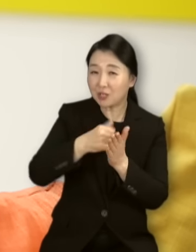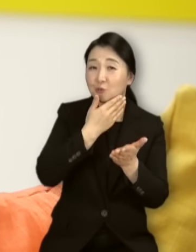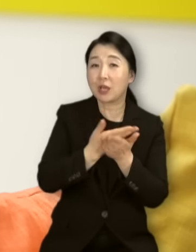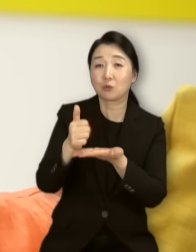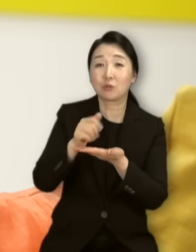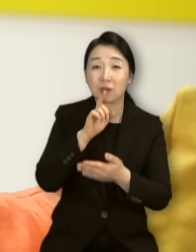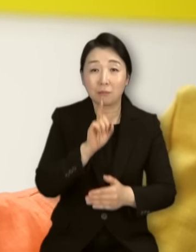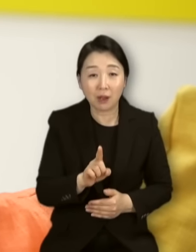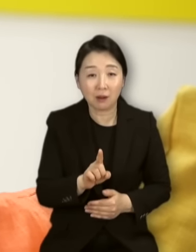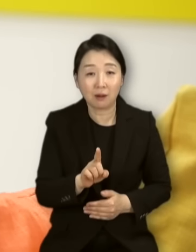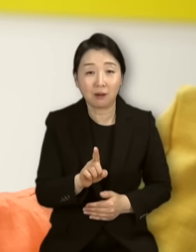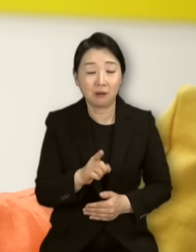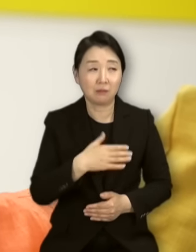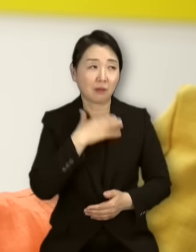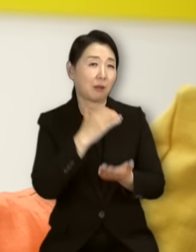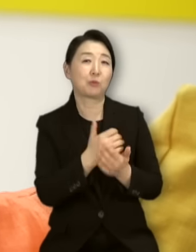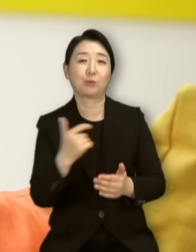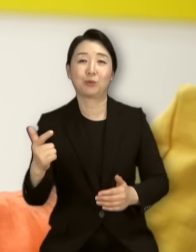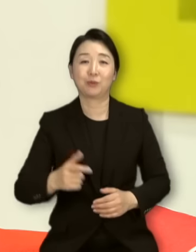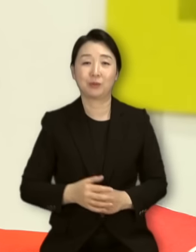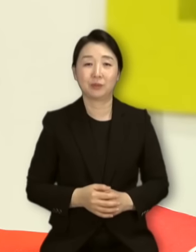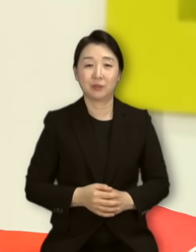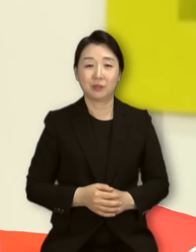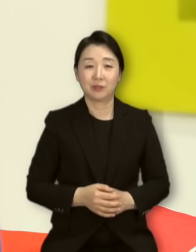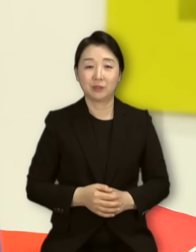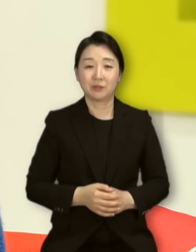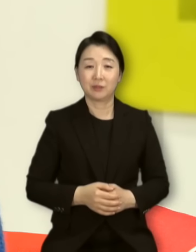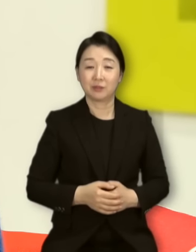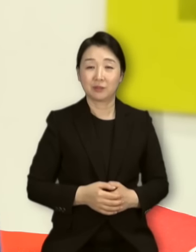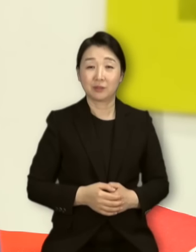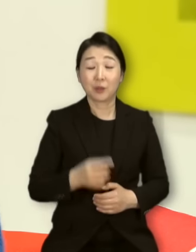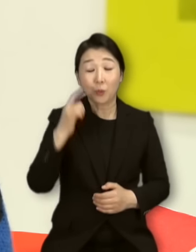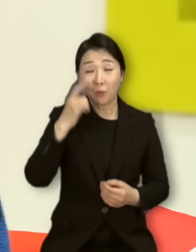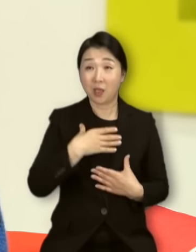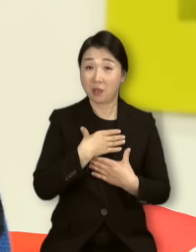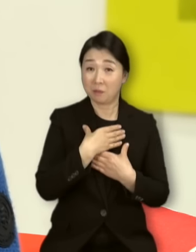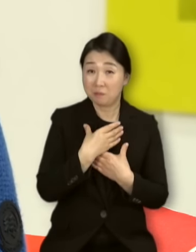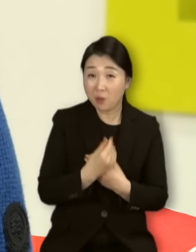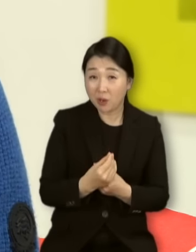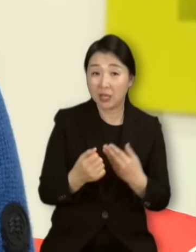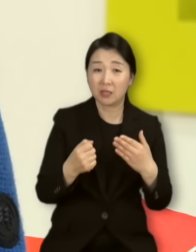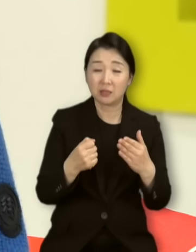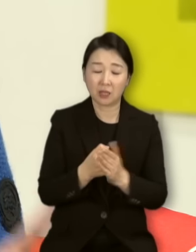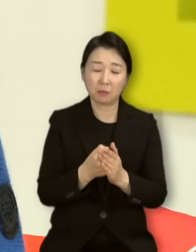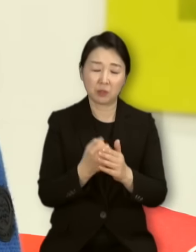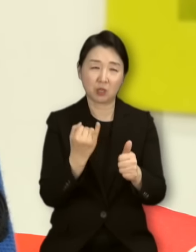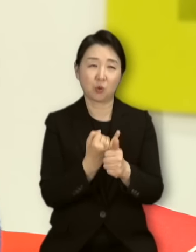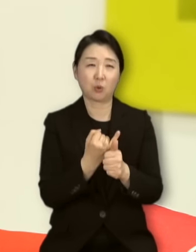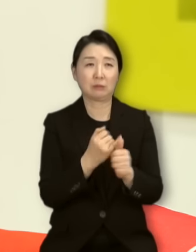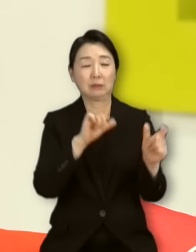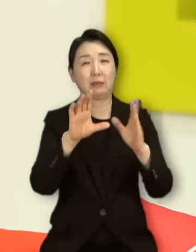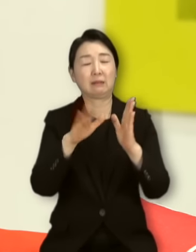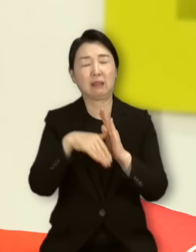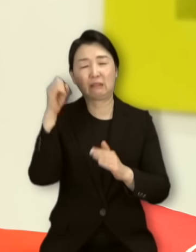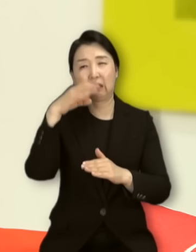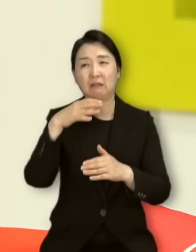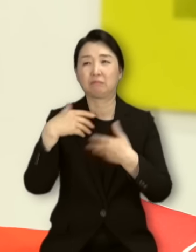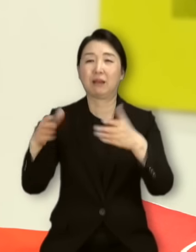손님이라고 그 말 하는데 너무 감동인 거예요 그니까 편하다는 이유로 사실 결혼생활 중나 많이 이렇게 막하게 되잖아요